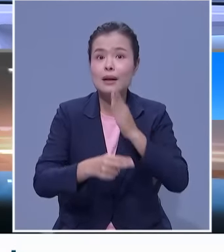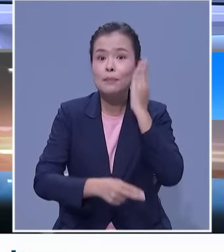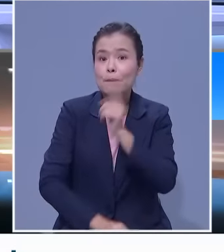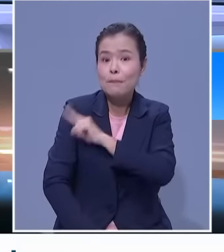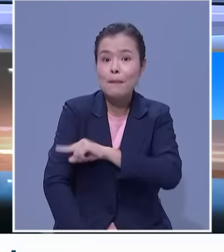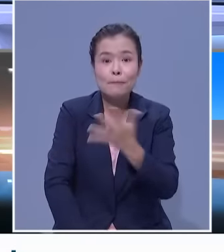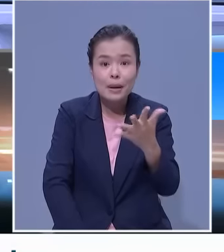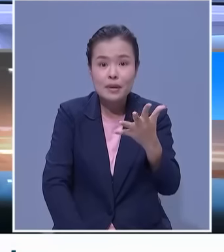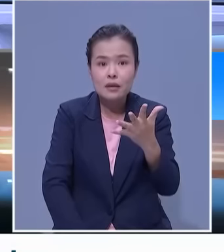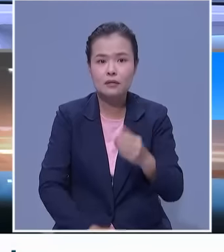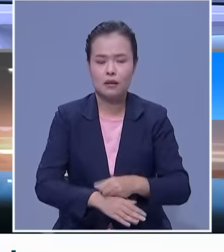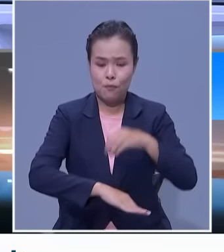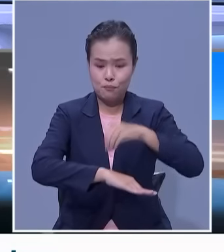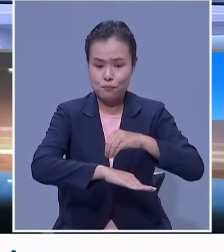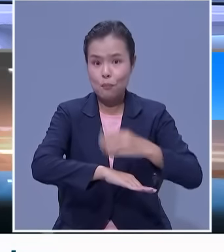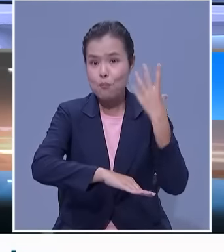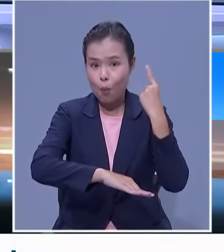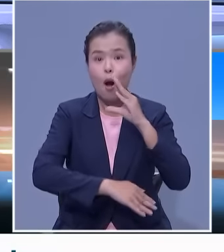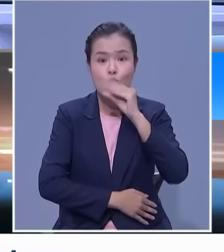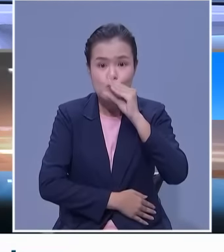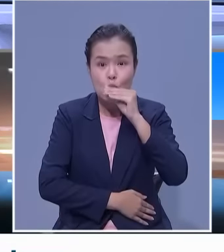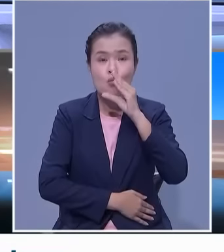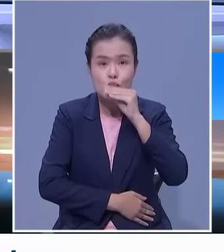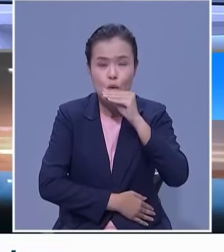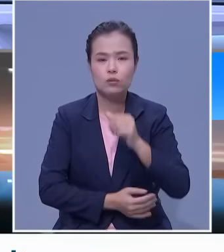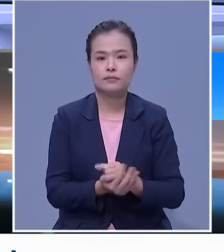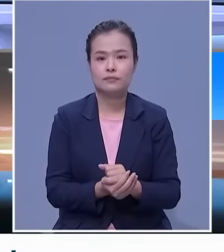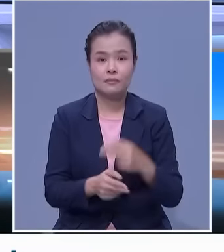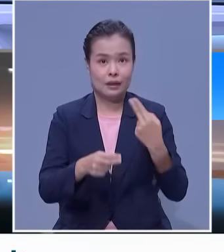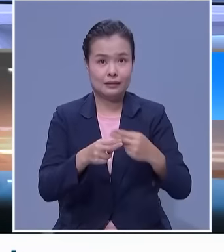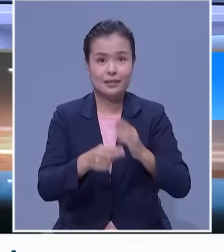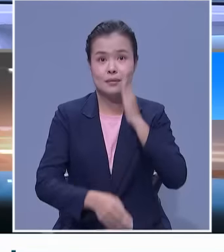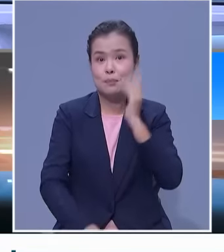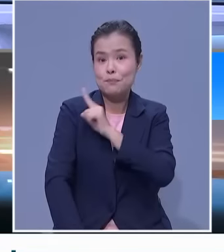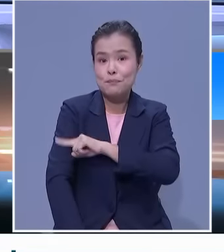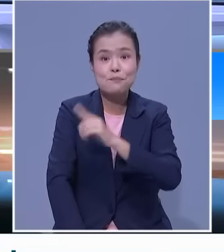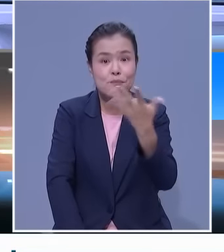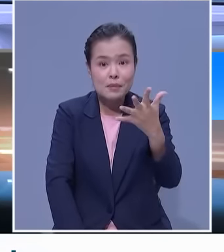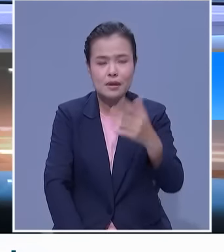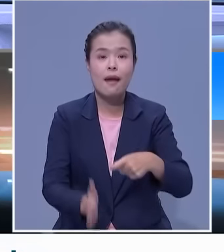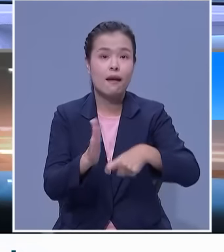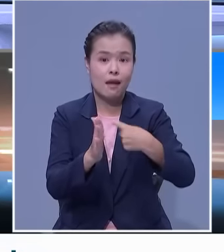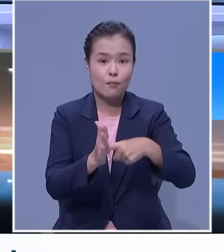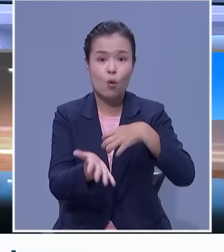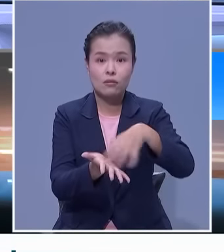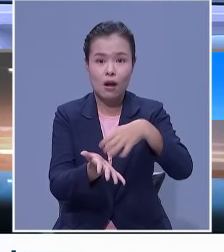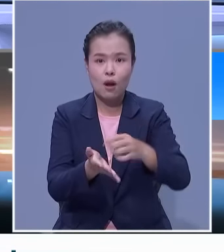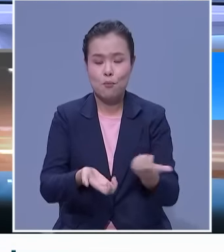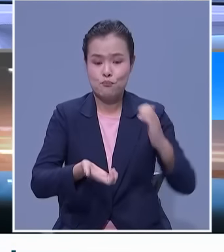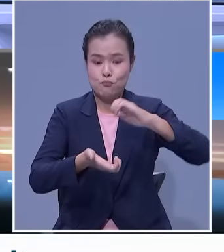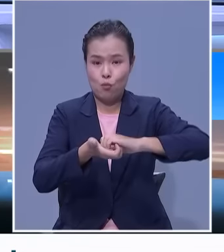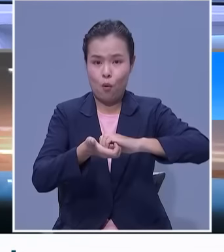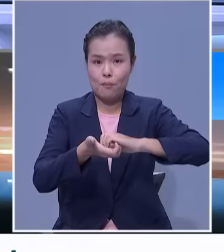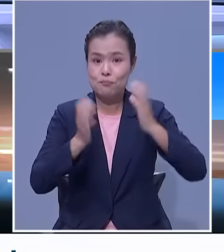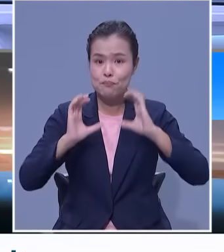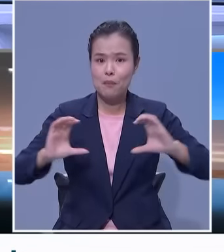แล้วนะอ้าเหรอลุงป้อมบอกเมื่อวานลุงป้อมคือพูดเองแต่บอกว่าไม่มีชื่อร้อยเอกธรรมนัสแล้วโดยให้เหตุผลว่าพรรคร่วมพรรคแกนนำ